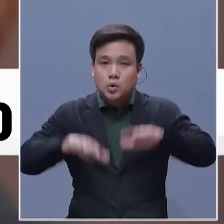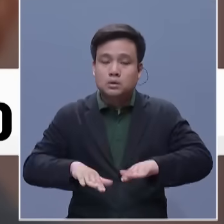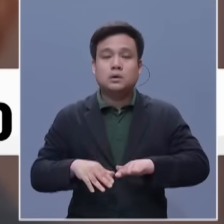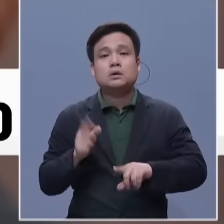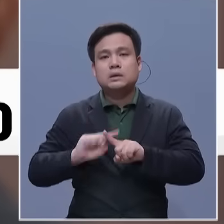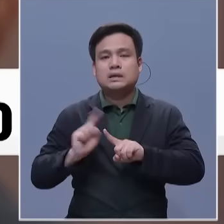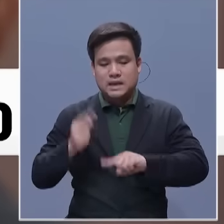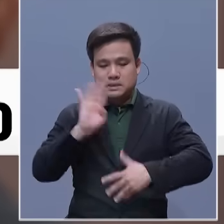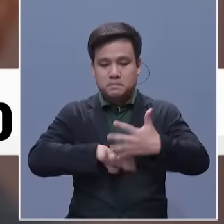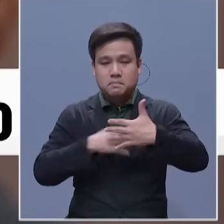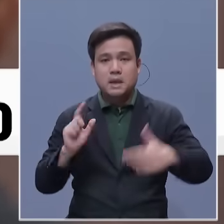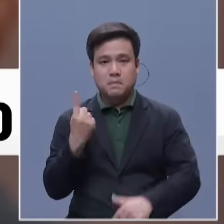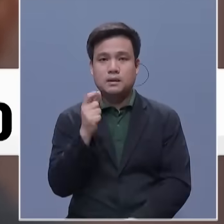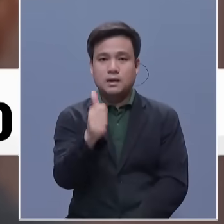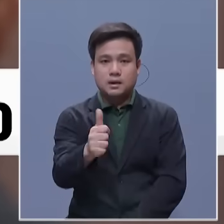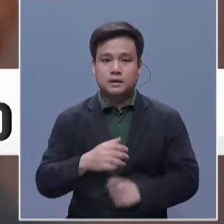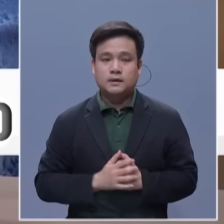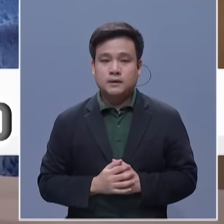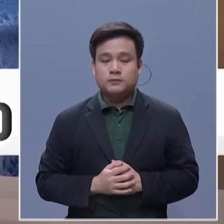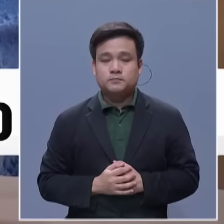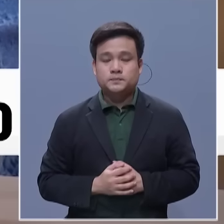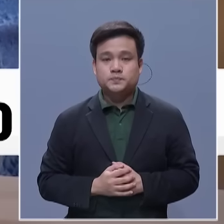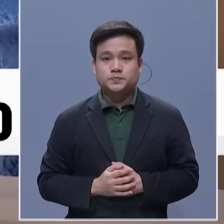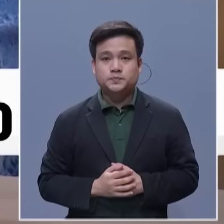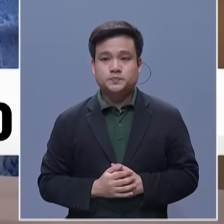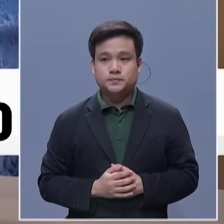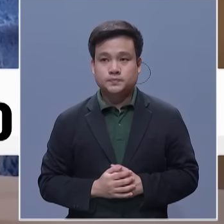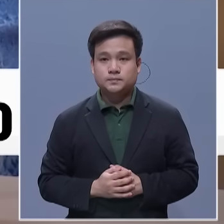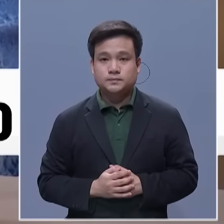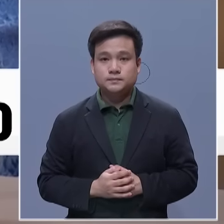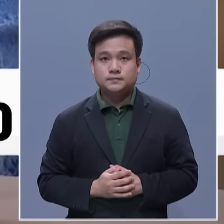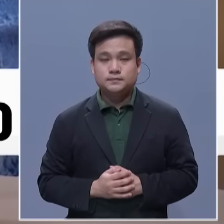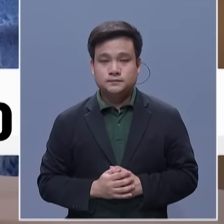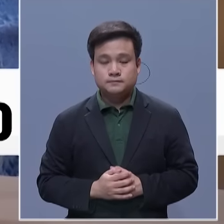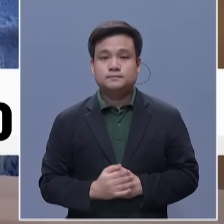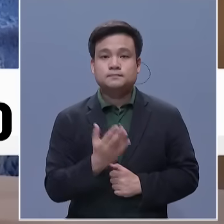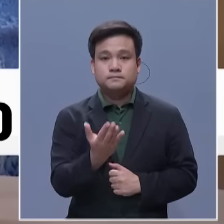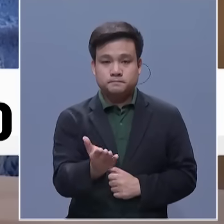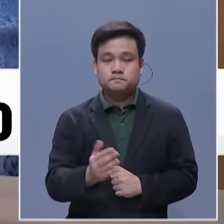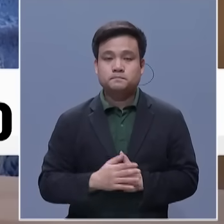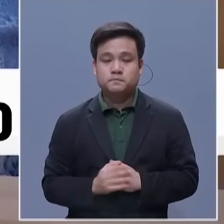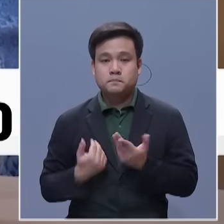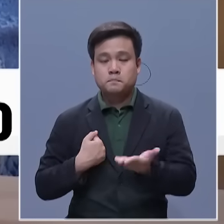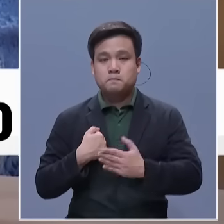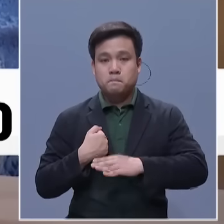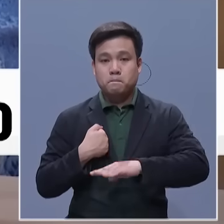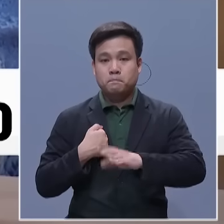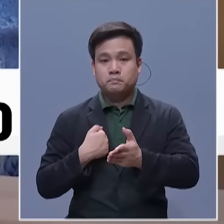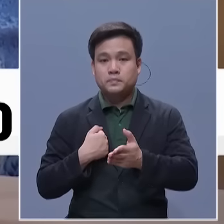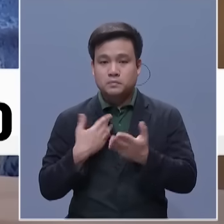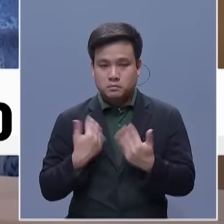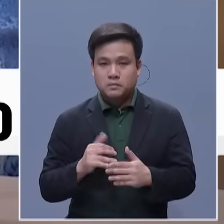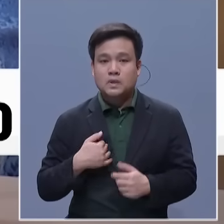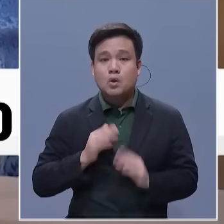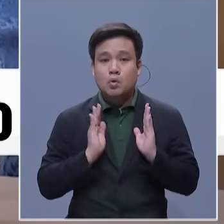มิ่งสันขาวสะอาดประธานมูลนิธิสถาบันศึกษานโยบายสาธารณะให้ความเห็นอย่างนี้นะคะว่ามาตรการพัก